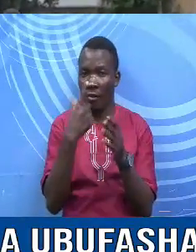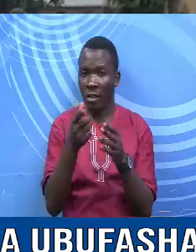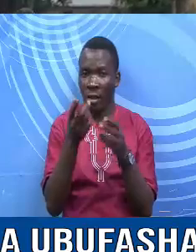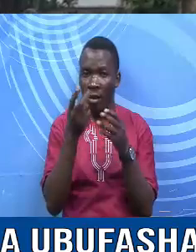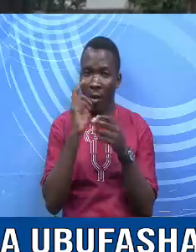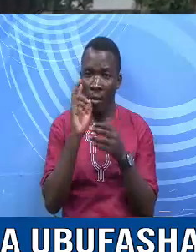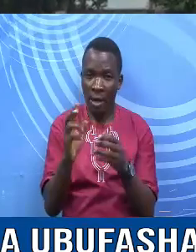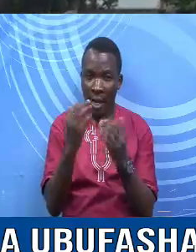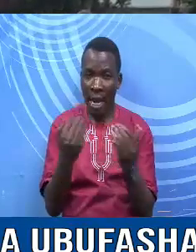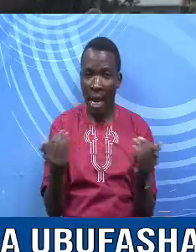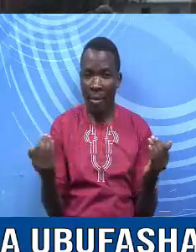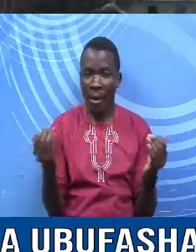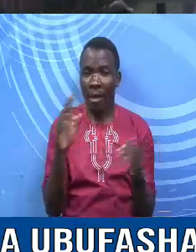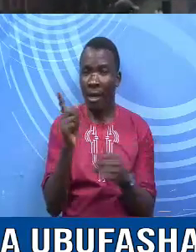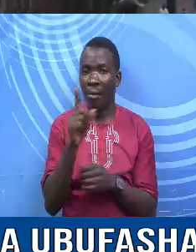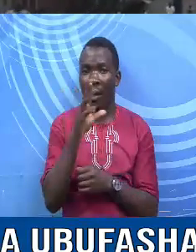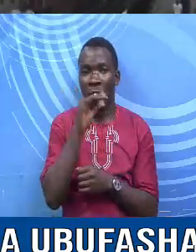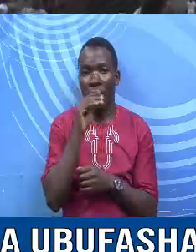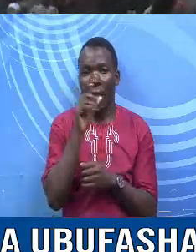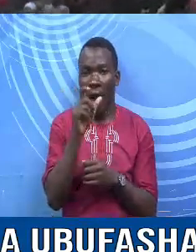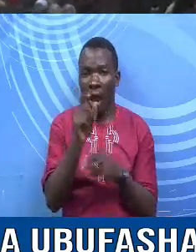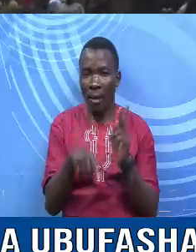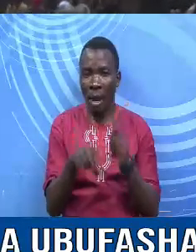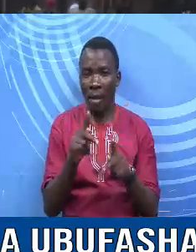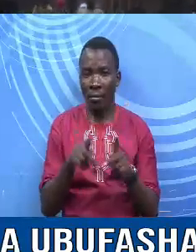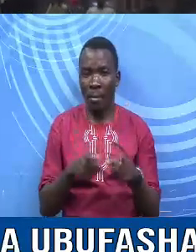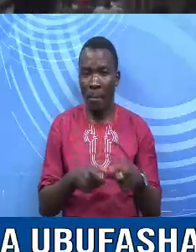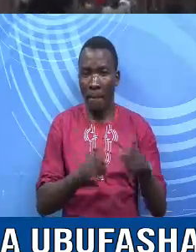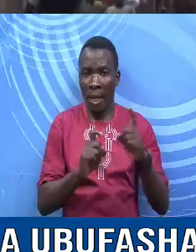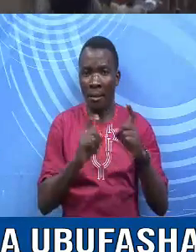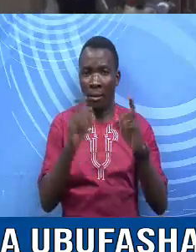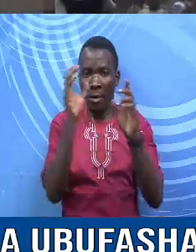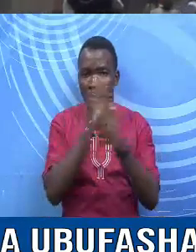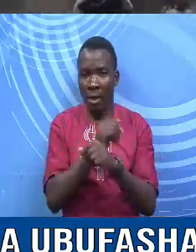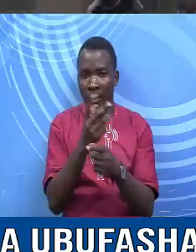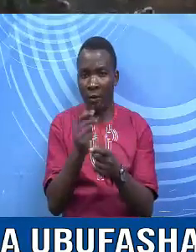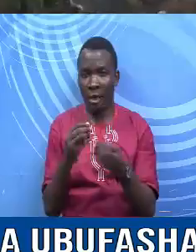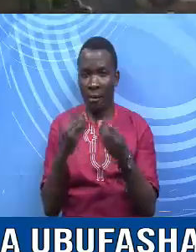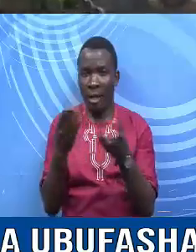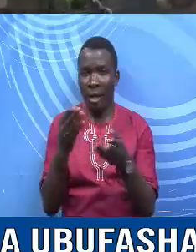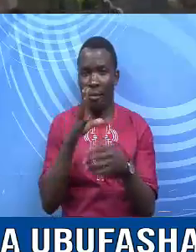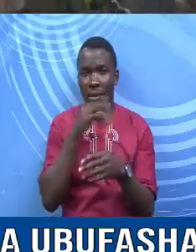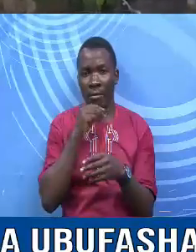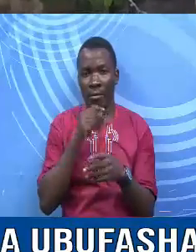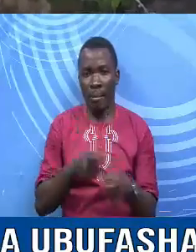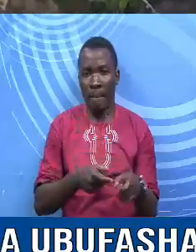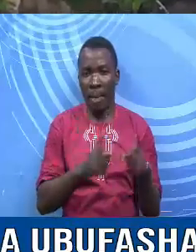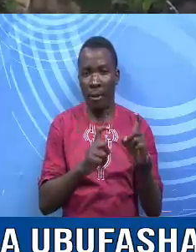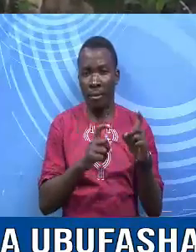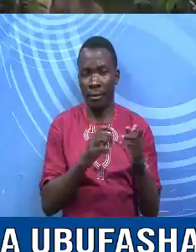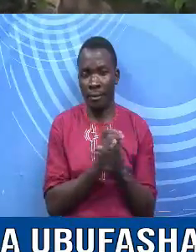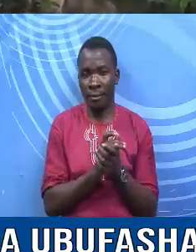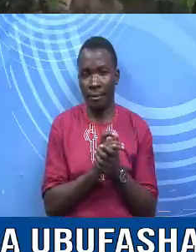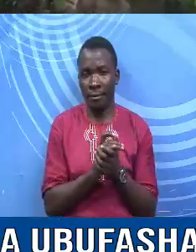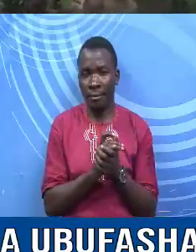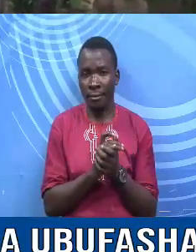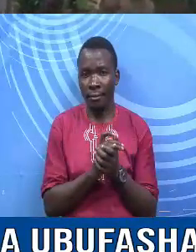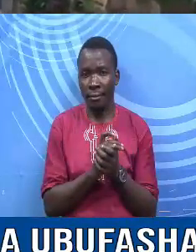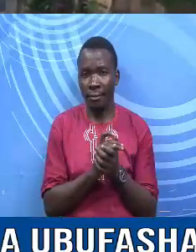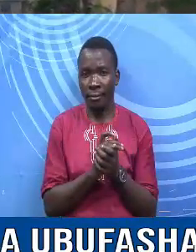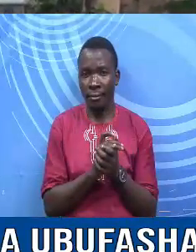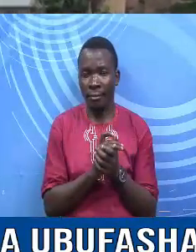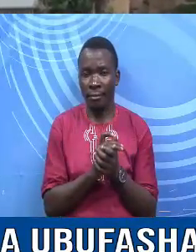bana batajya bavuga babateye inda ngo batavaho baburana duke bahabwaga n'aba basore baba barabateye inda babwiriyante